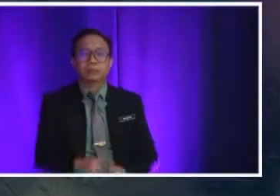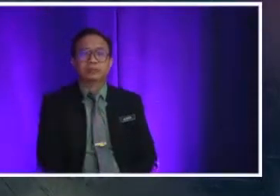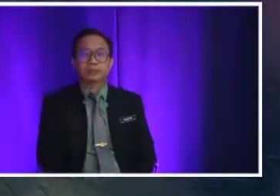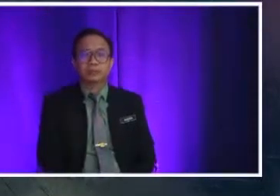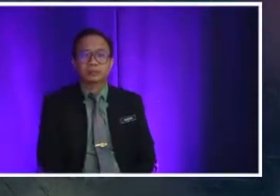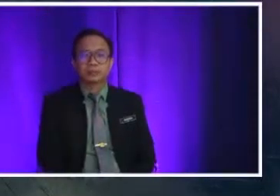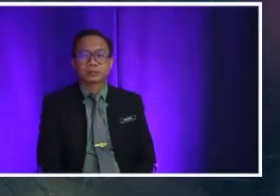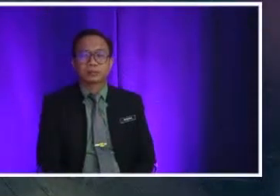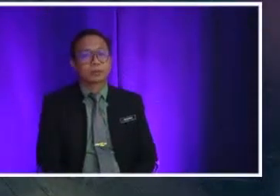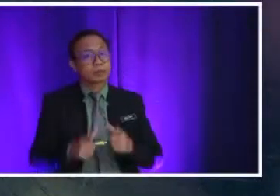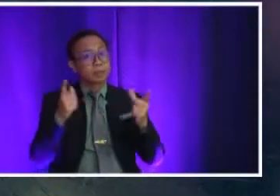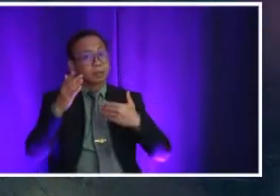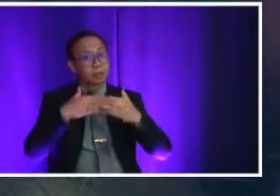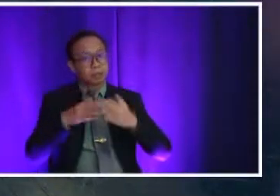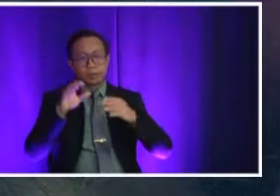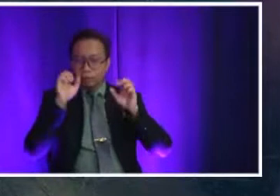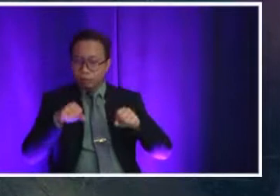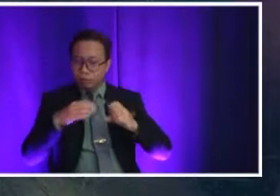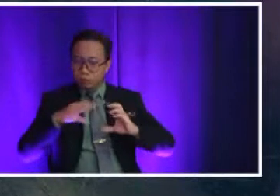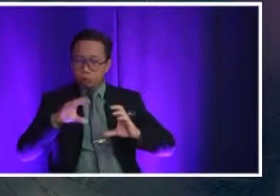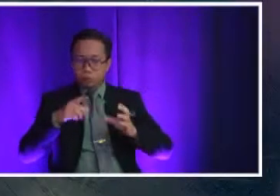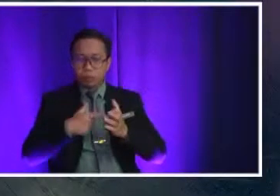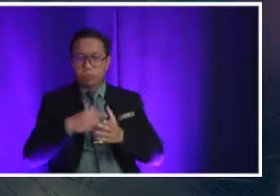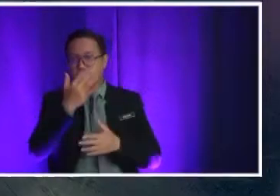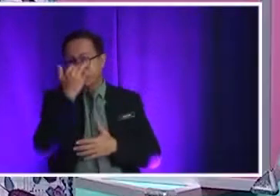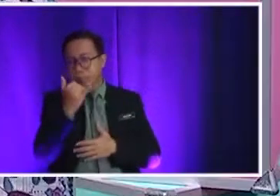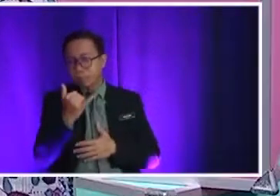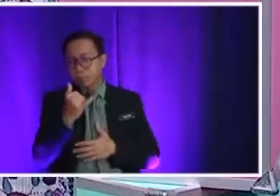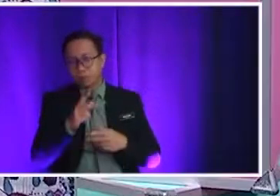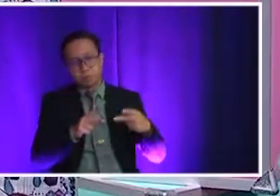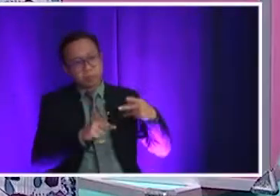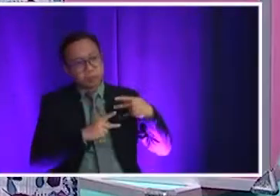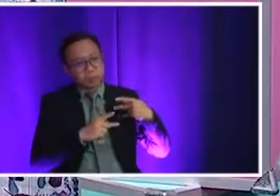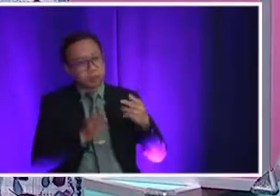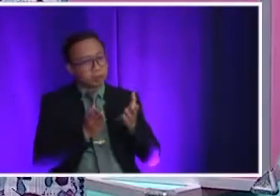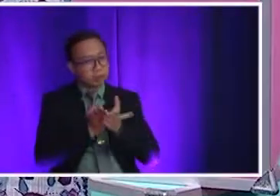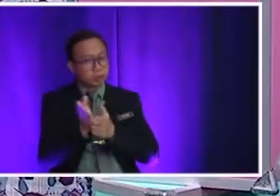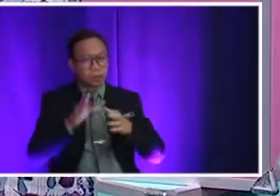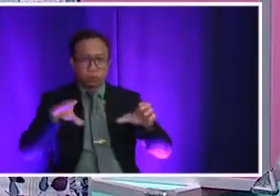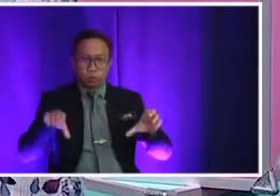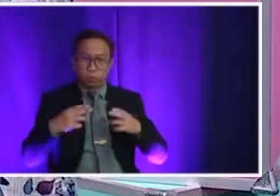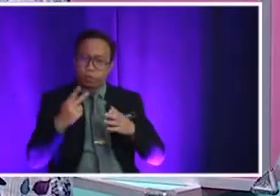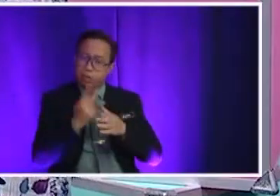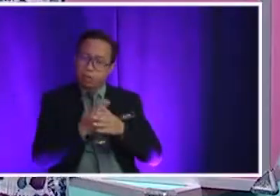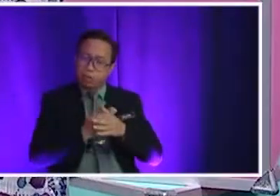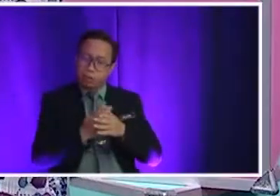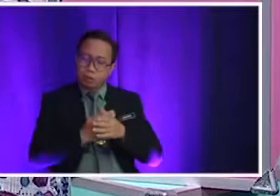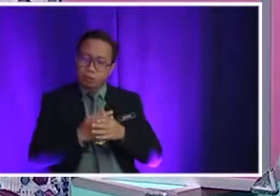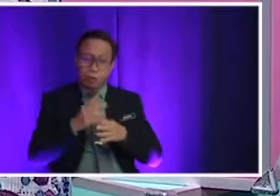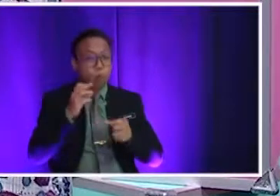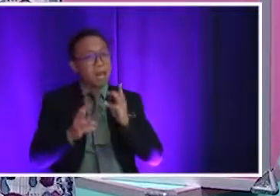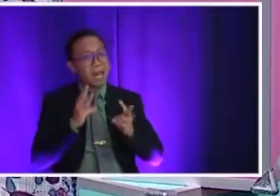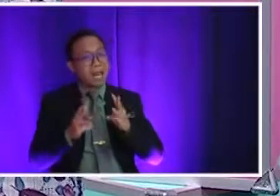Hai yang lain apa kita beli subuh lagi Oke Kenapa kau minis terus Mencetuskan huru-hara walaupun kerajaan British dah